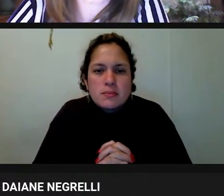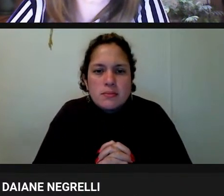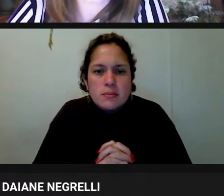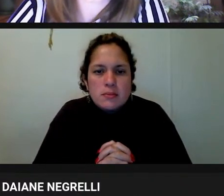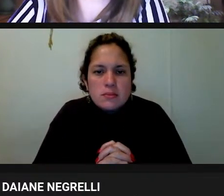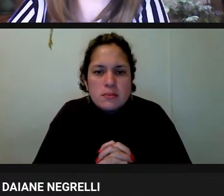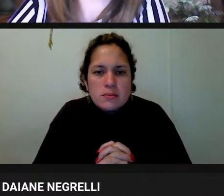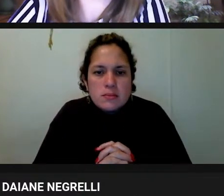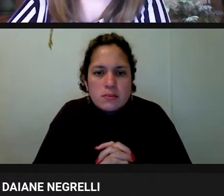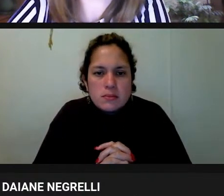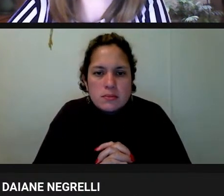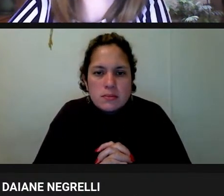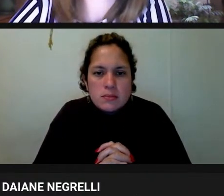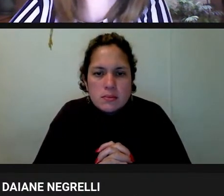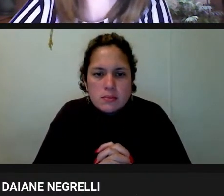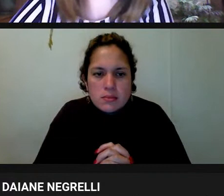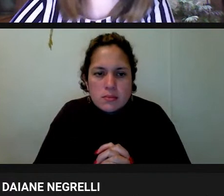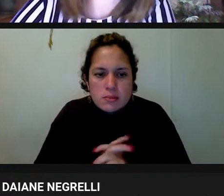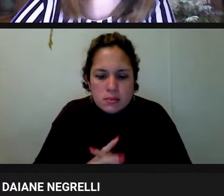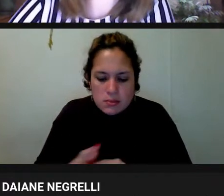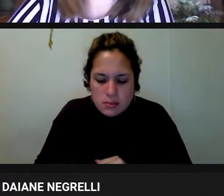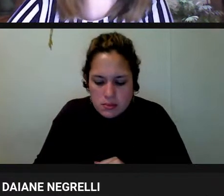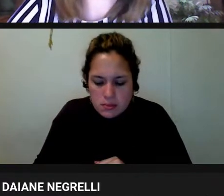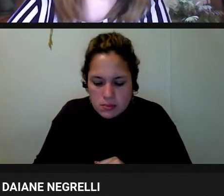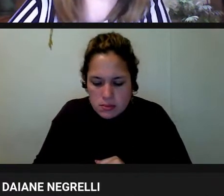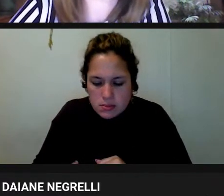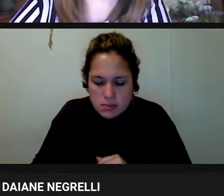Nie wiem, czy są jeszcze pytania.